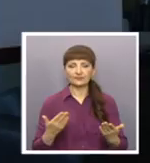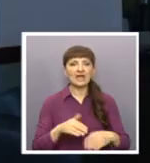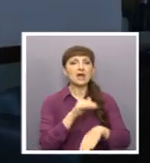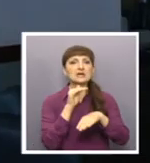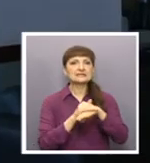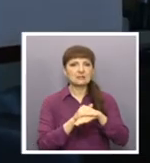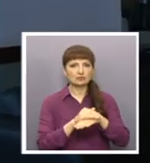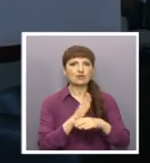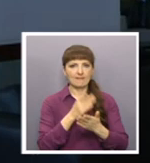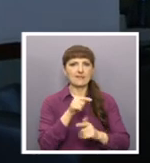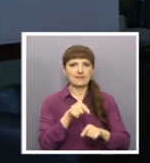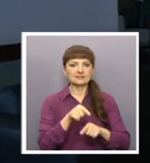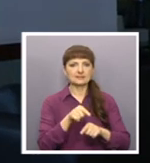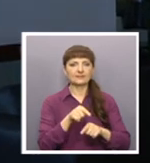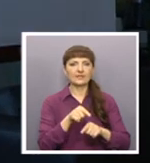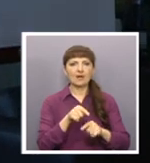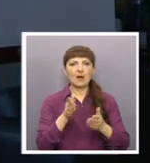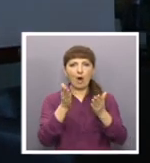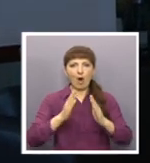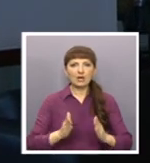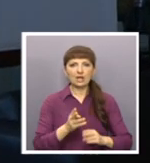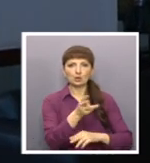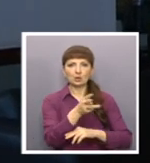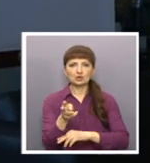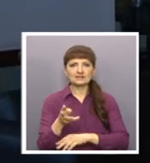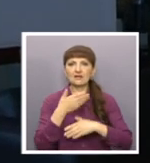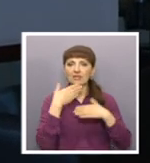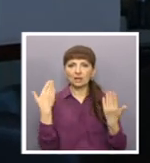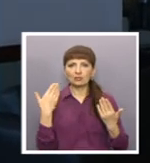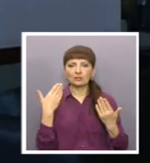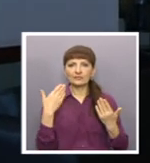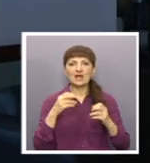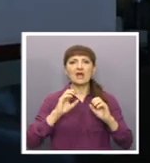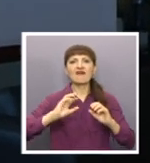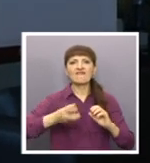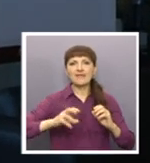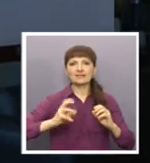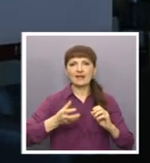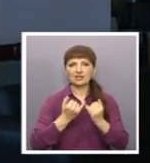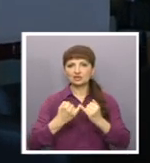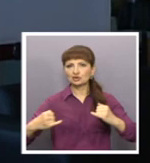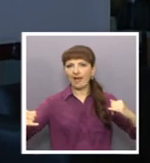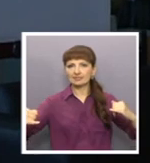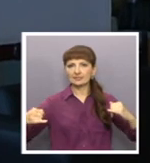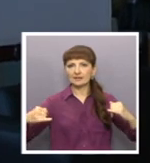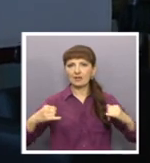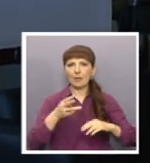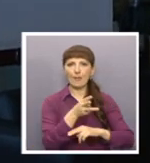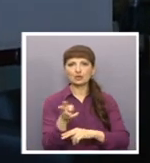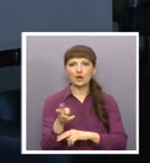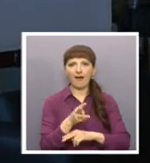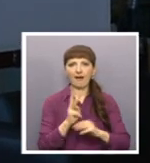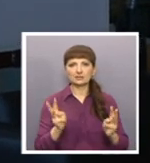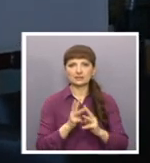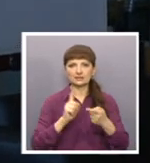поводу огнетушителей, вот, по поводу вентилей на шланге. Вот как они правильно